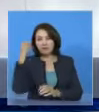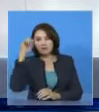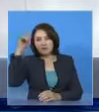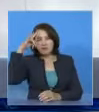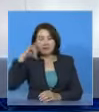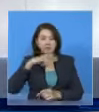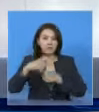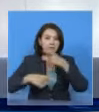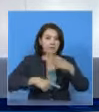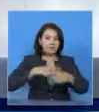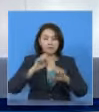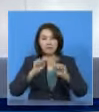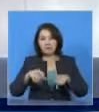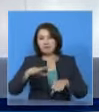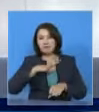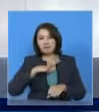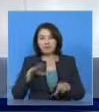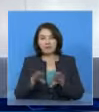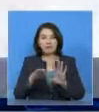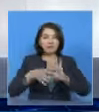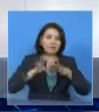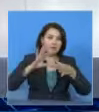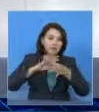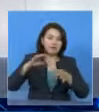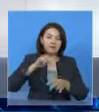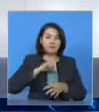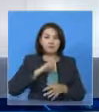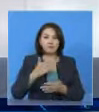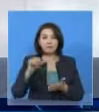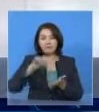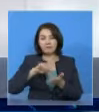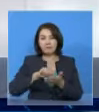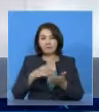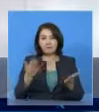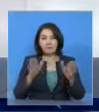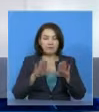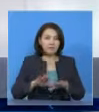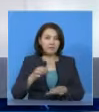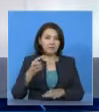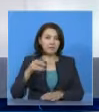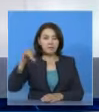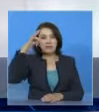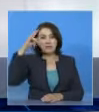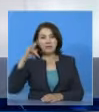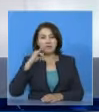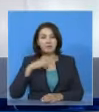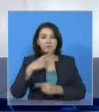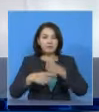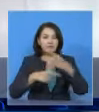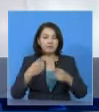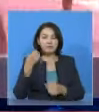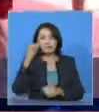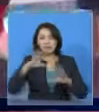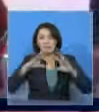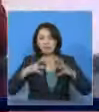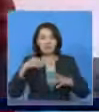и в дальнейшем, может, тоже на Олимпиаду попасть. По грэпплингу также тоже оставаться чемпионом Казахстана и в дальнейшем стать чемпионом